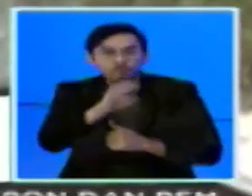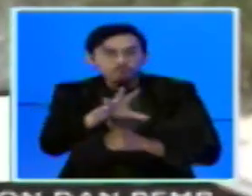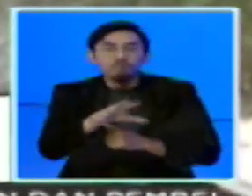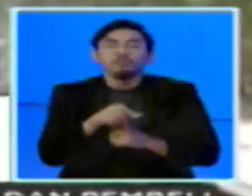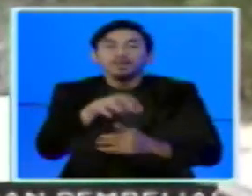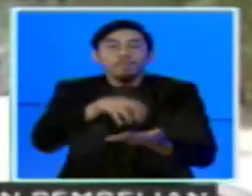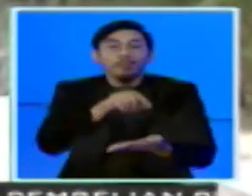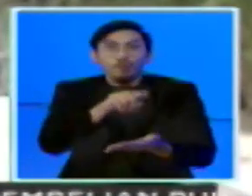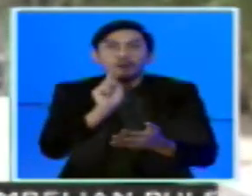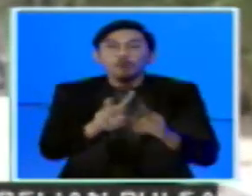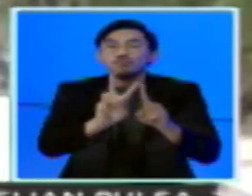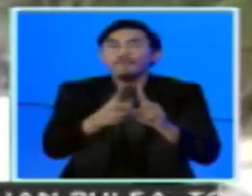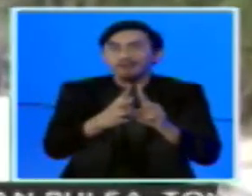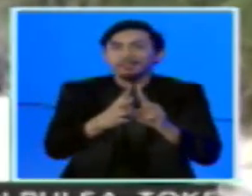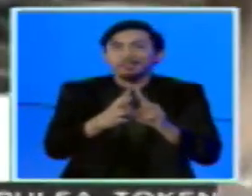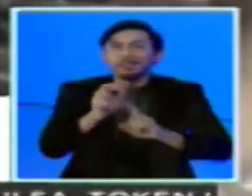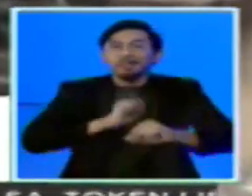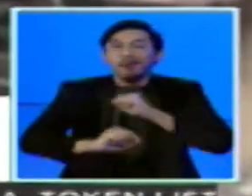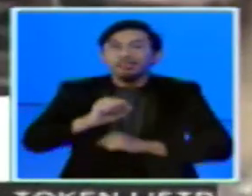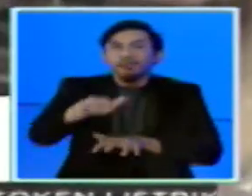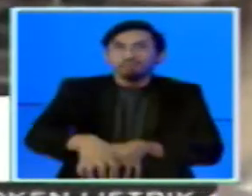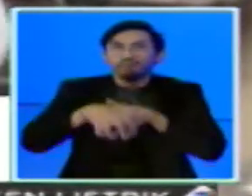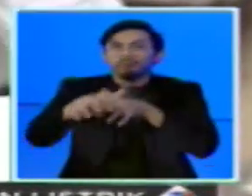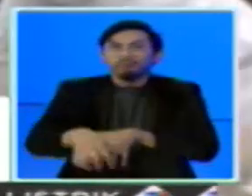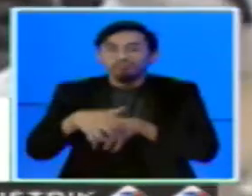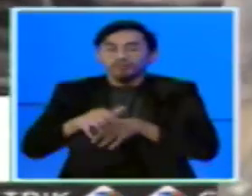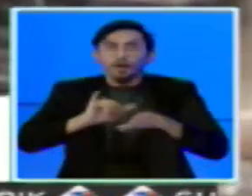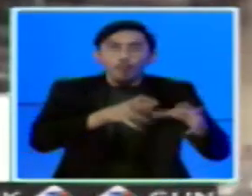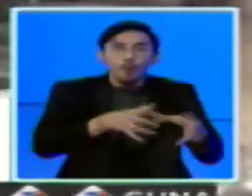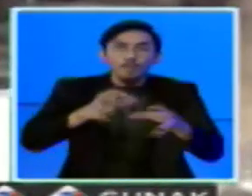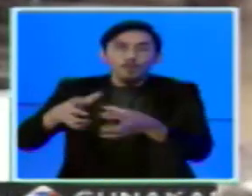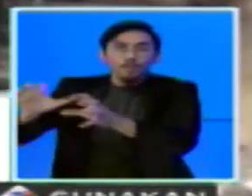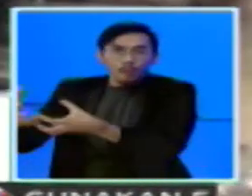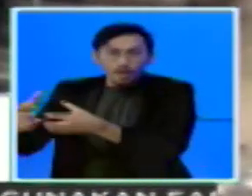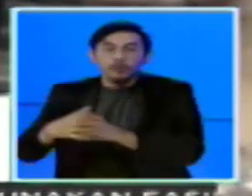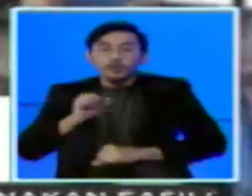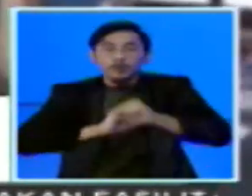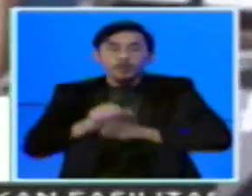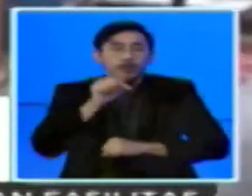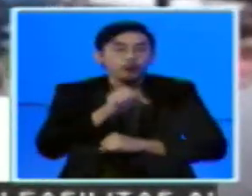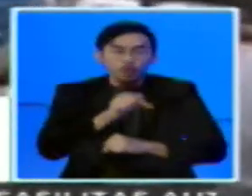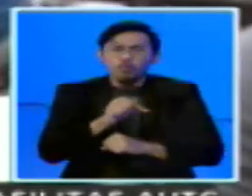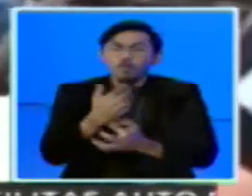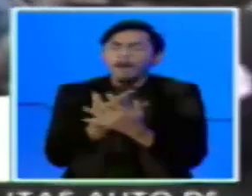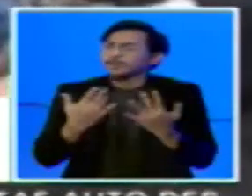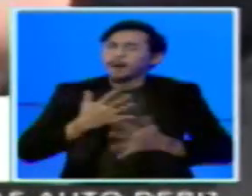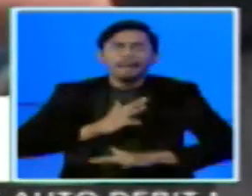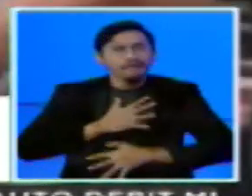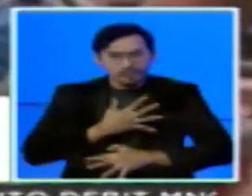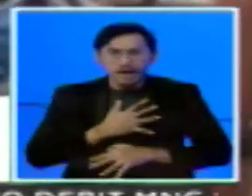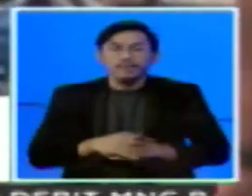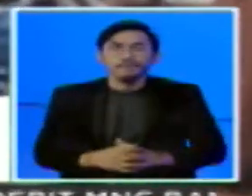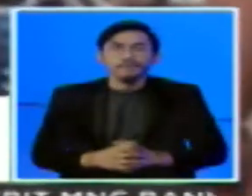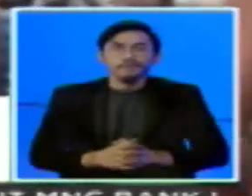terdapat 12 unit aktivitas penambangan yang dilakukan secara berkelompok dan aktivitas tersebut sangat meresahkan masyarakat. Karena